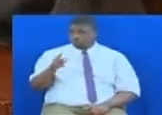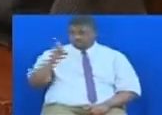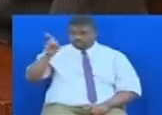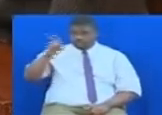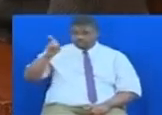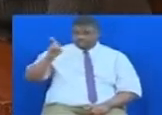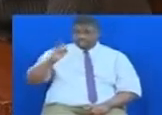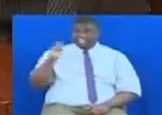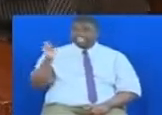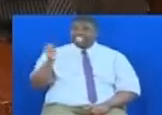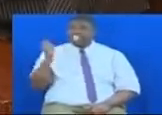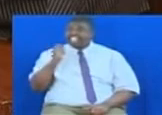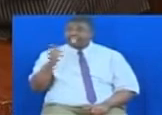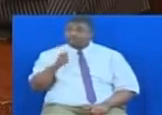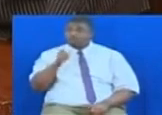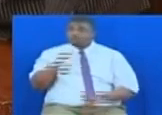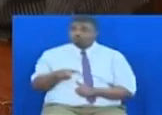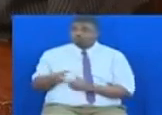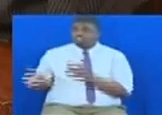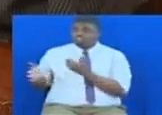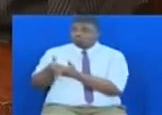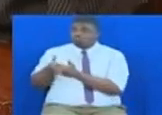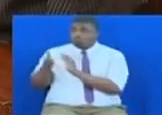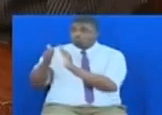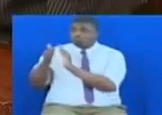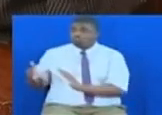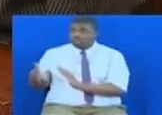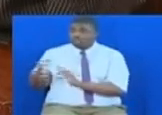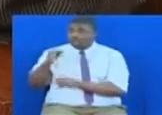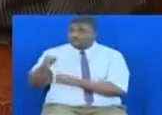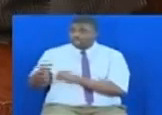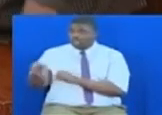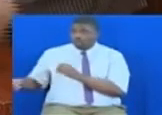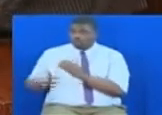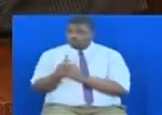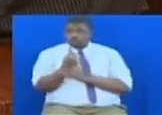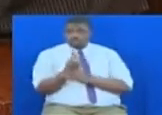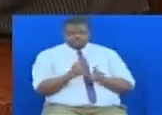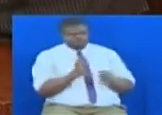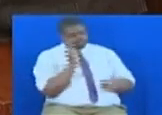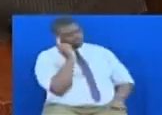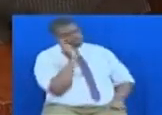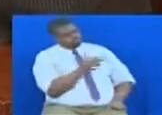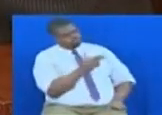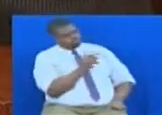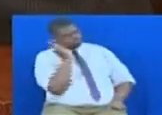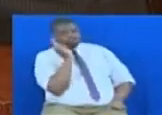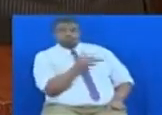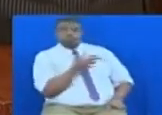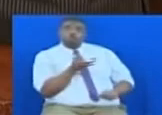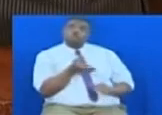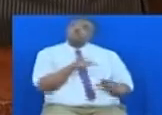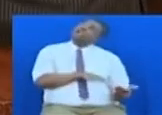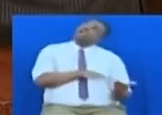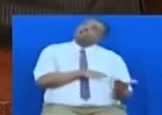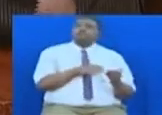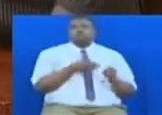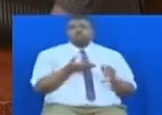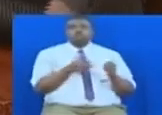risasi. Dr. Magufuli amekataa hili. Mheshimiwa Spika, haya maono ya kupambana na